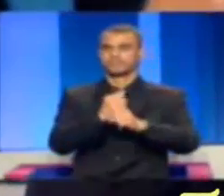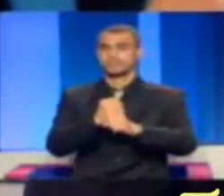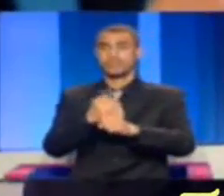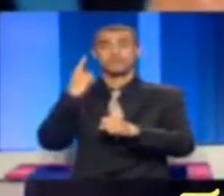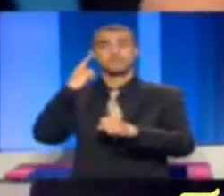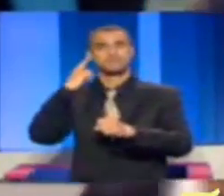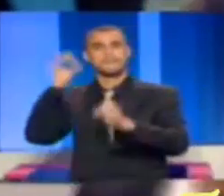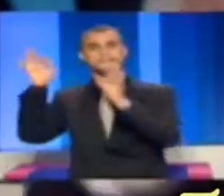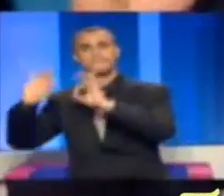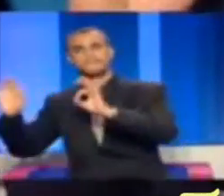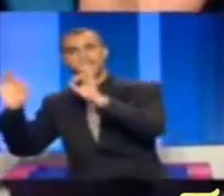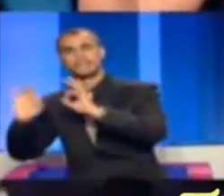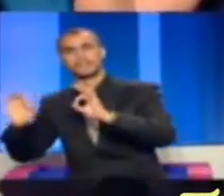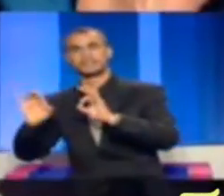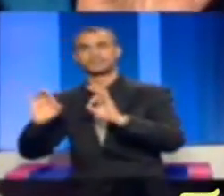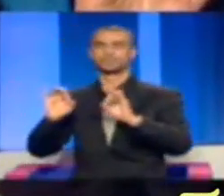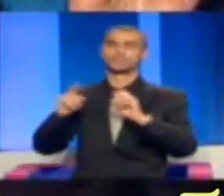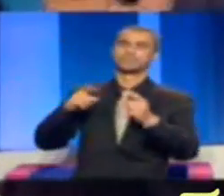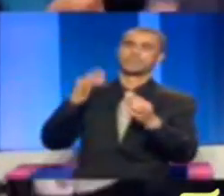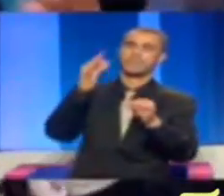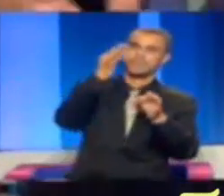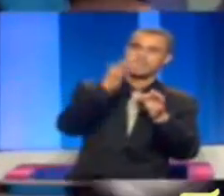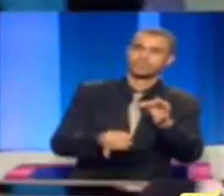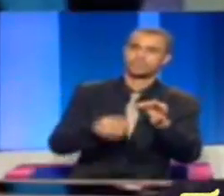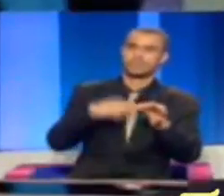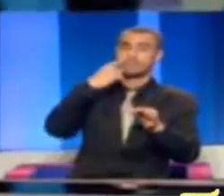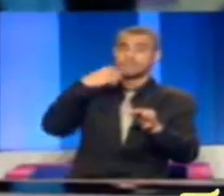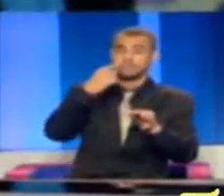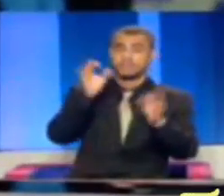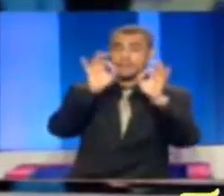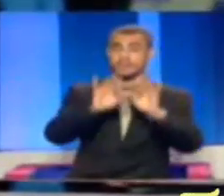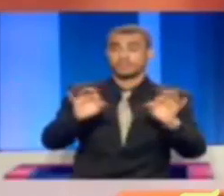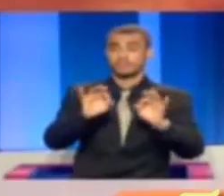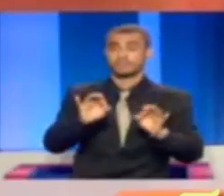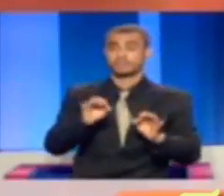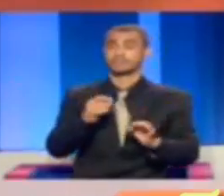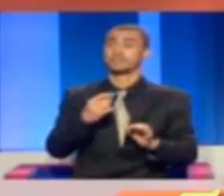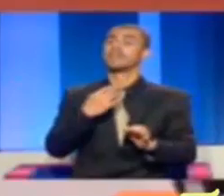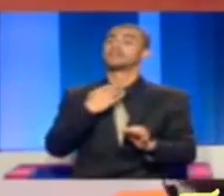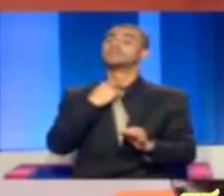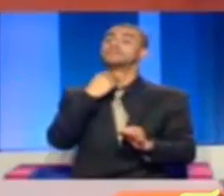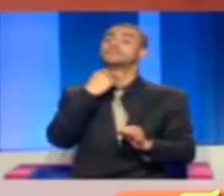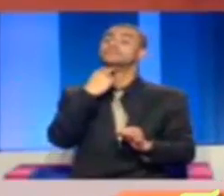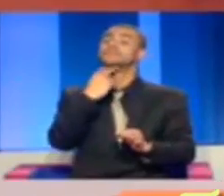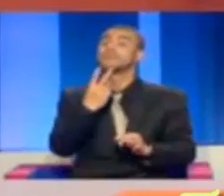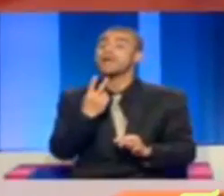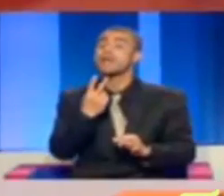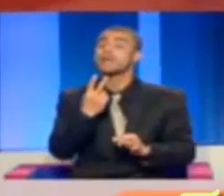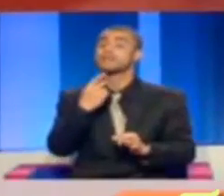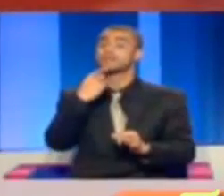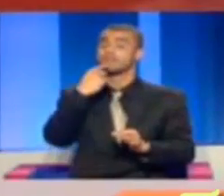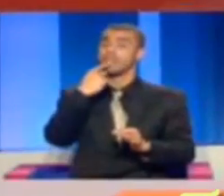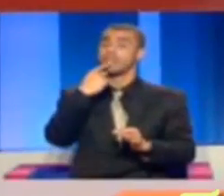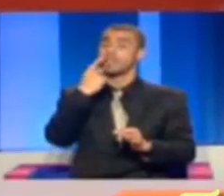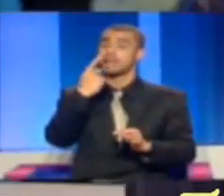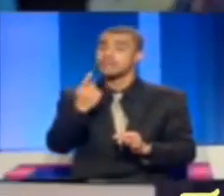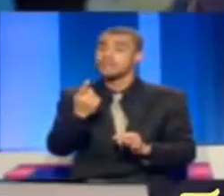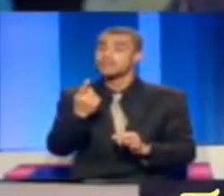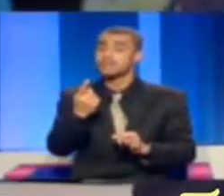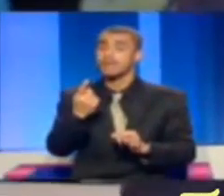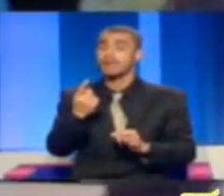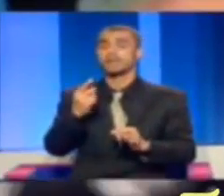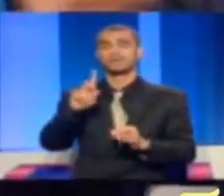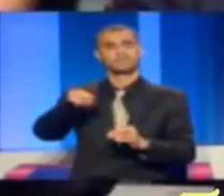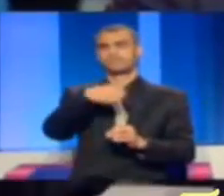في غياب السمع تيكون عندنا ما يكونش كلام، ولكن جهاز النطق سليم. نعم، ما تنكونوش منصفين، ما